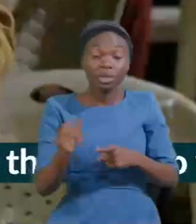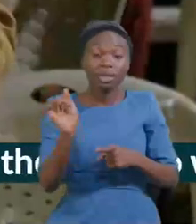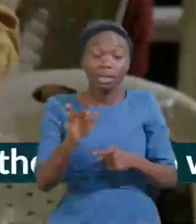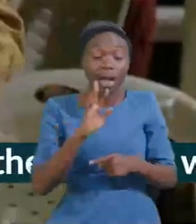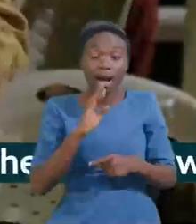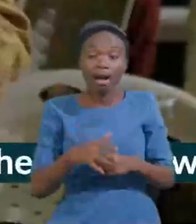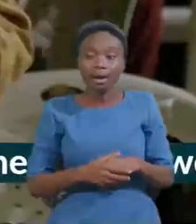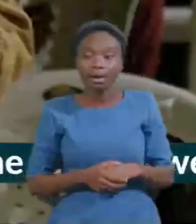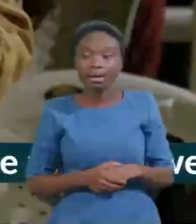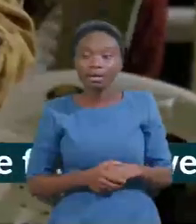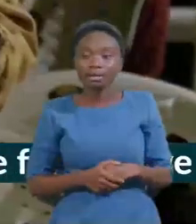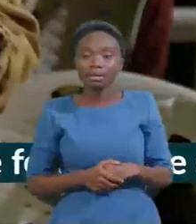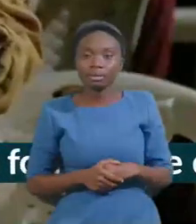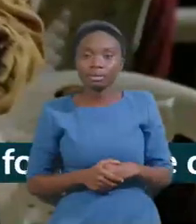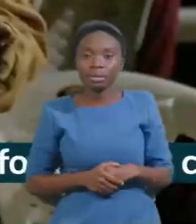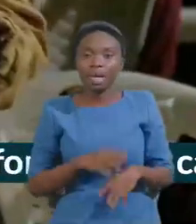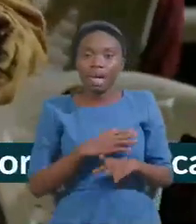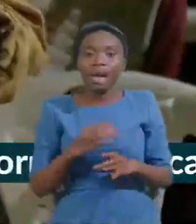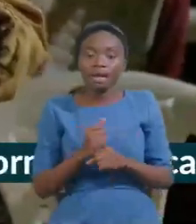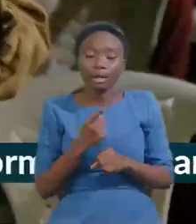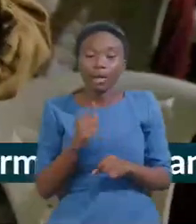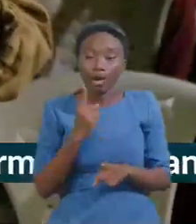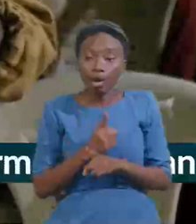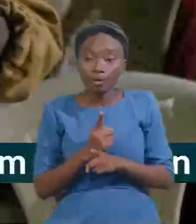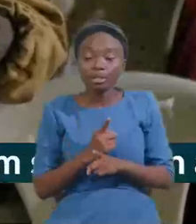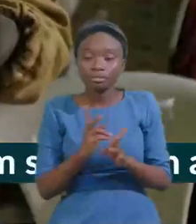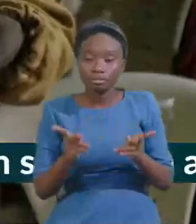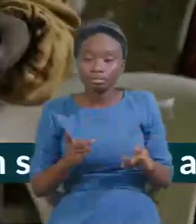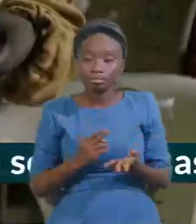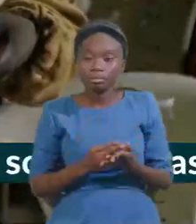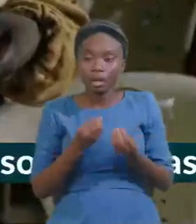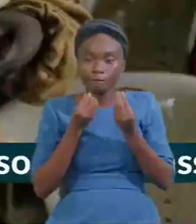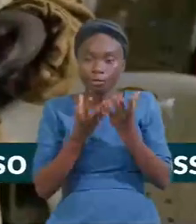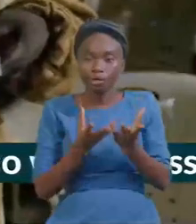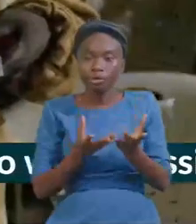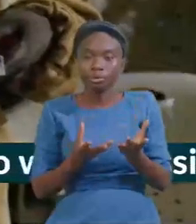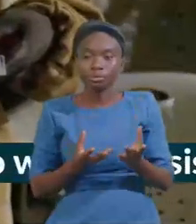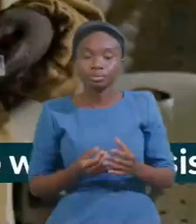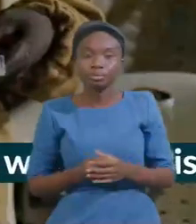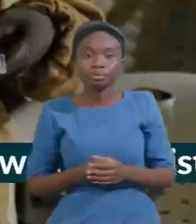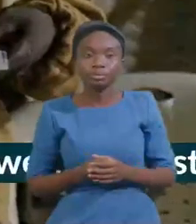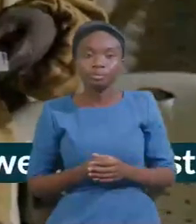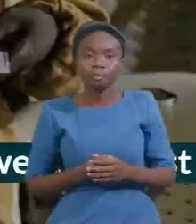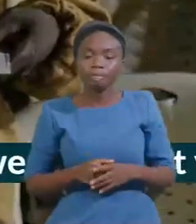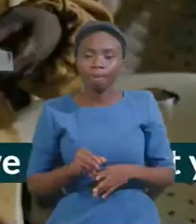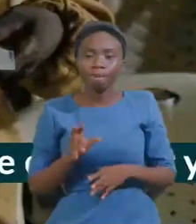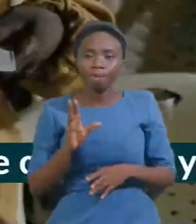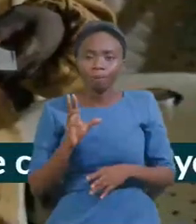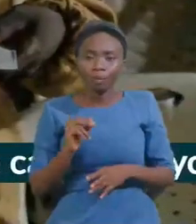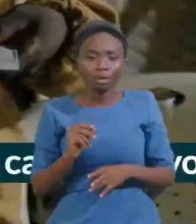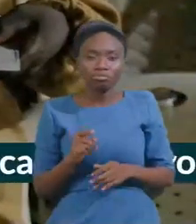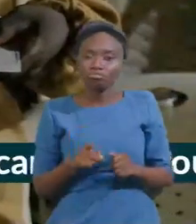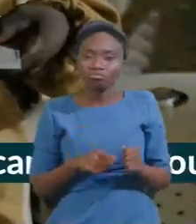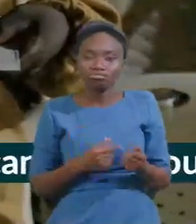Allez là où ils sont. And get the correct address. Et recevez leur bonne adresse. No long thing